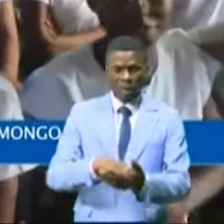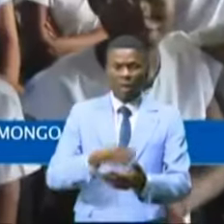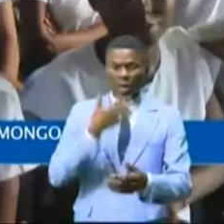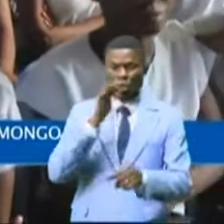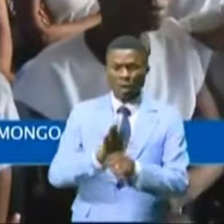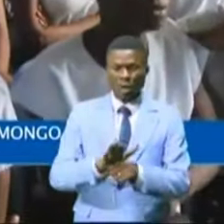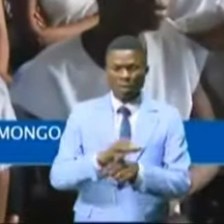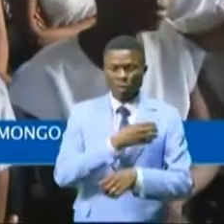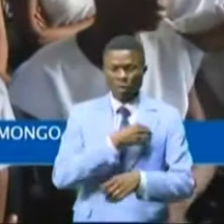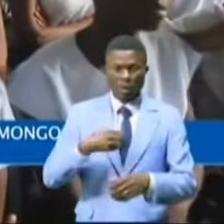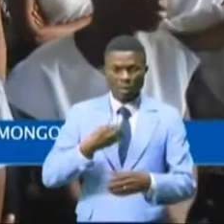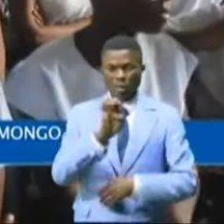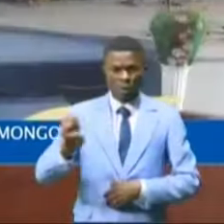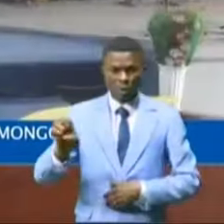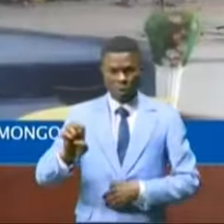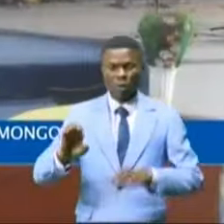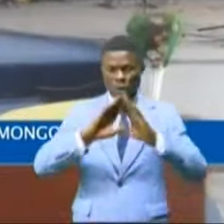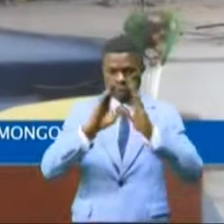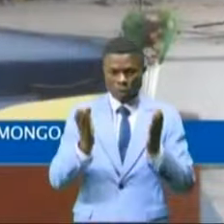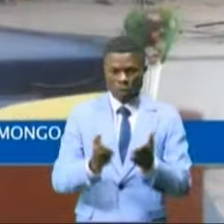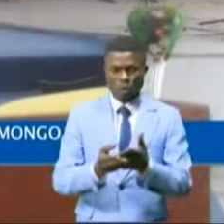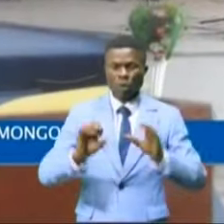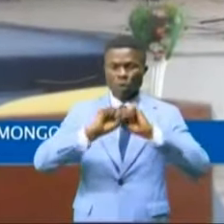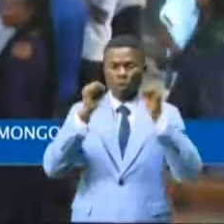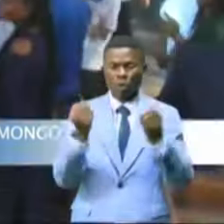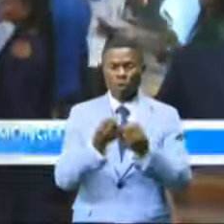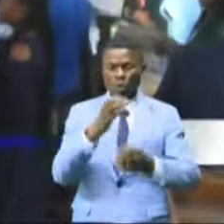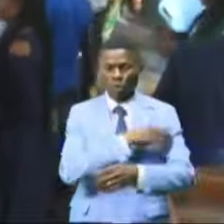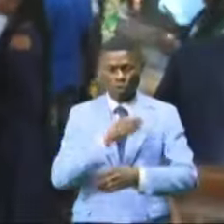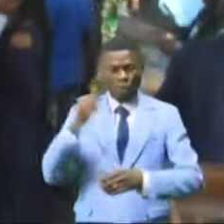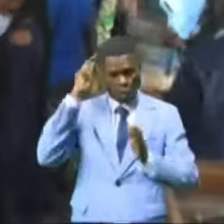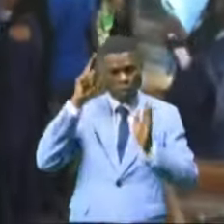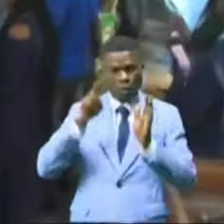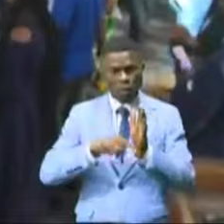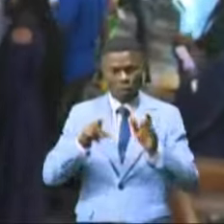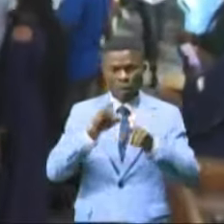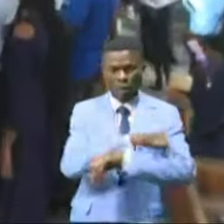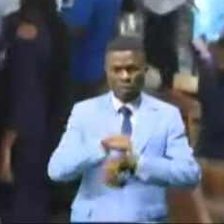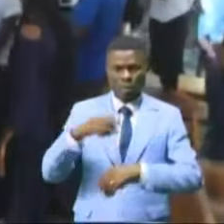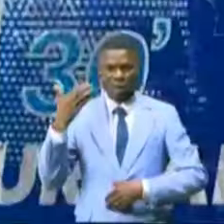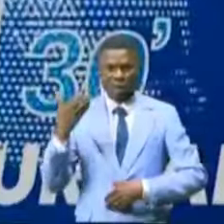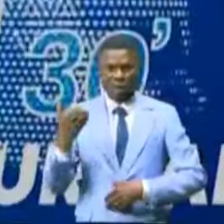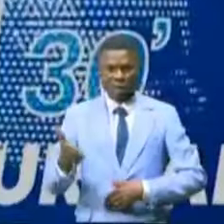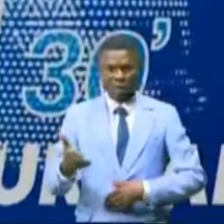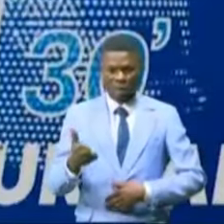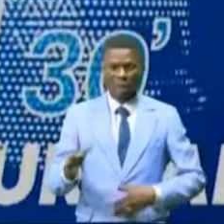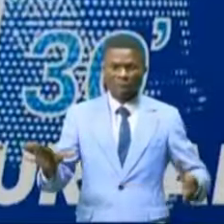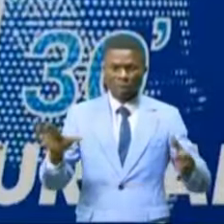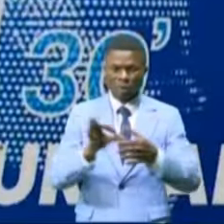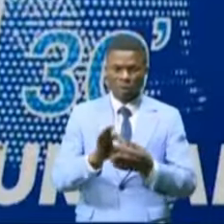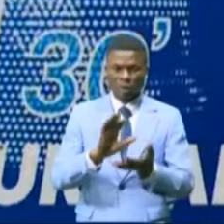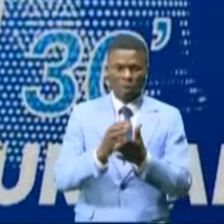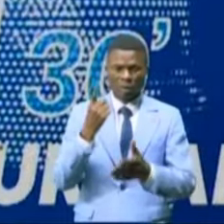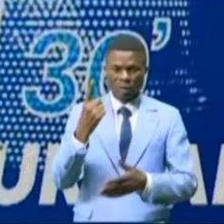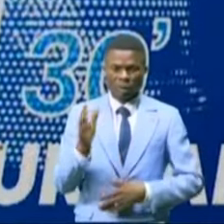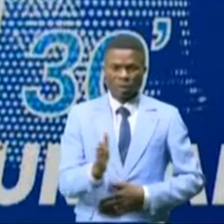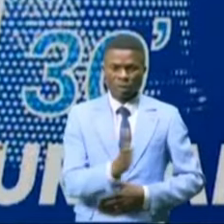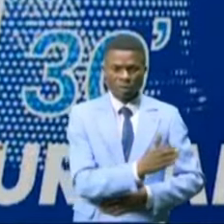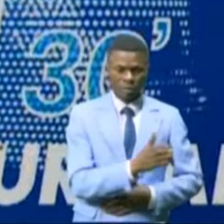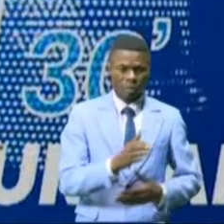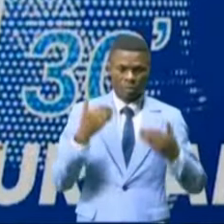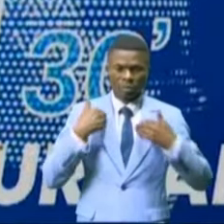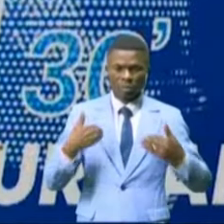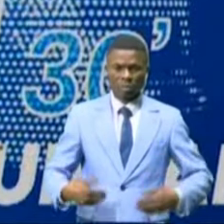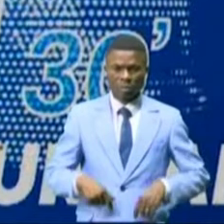de l'accompagnement de tous, société civile, gouvernement et institutions internationales. Parlons santé